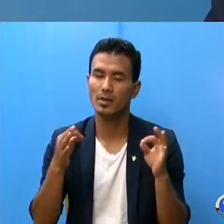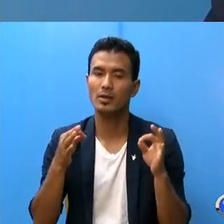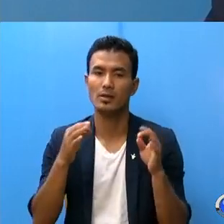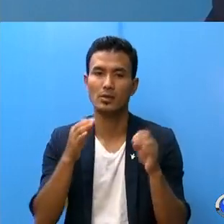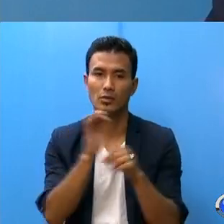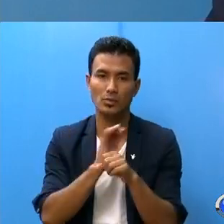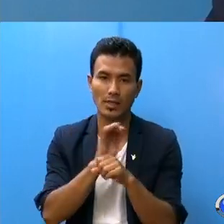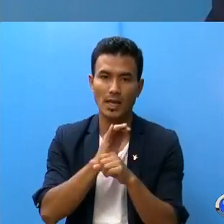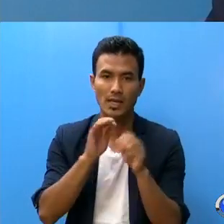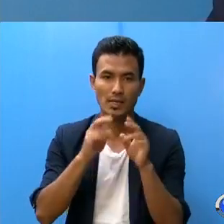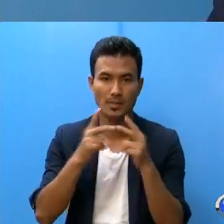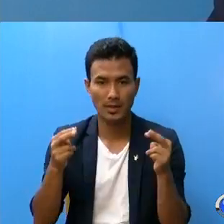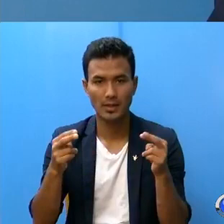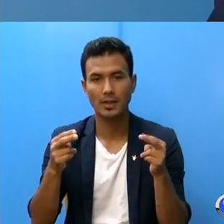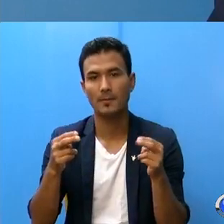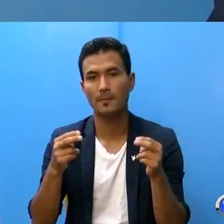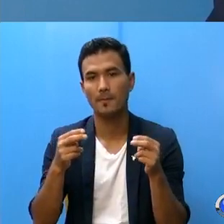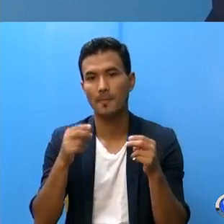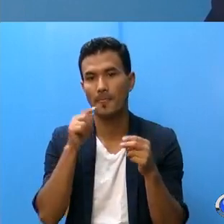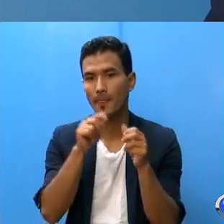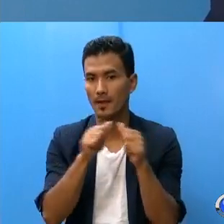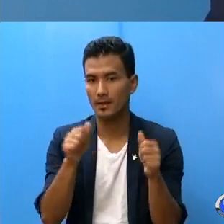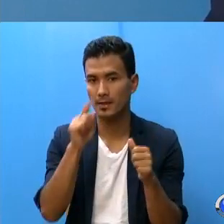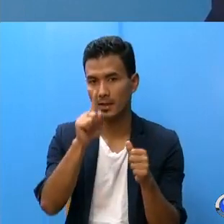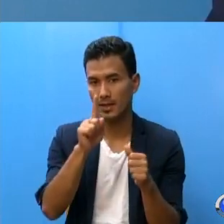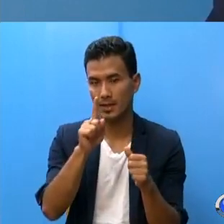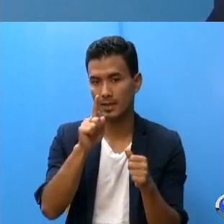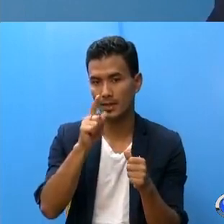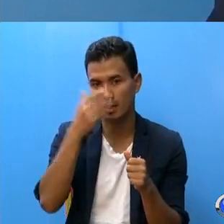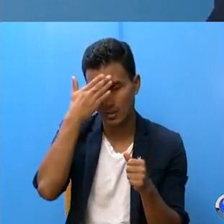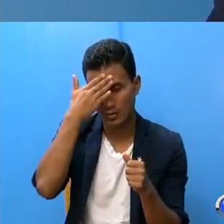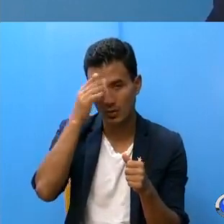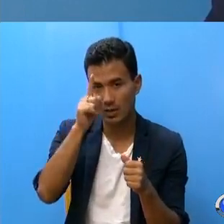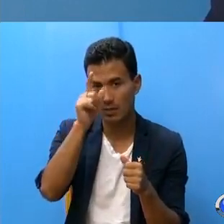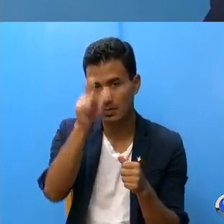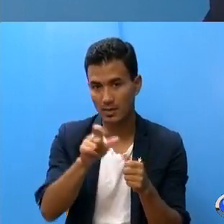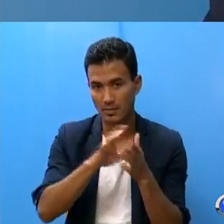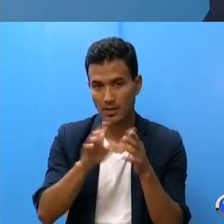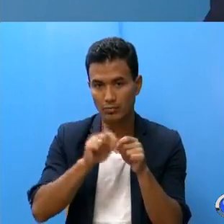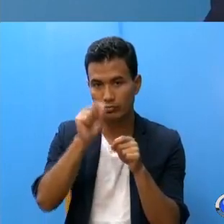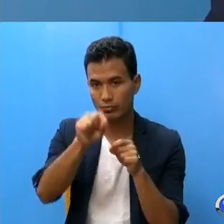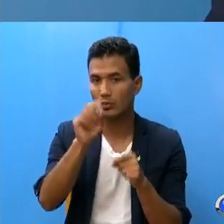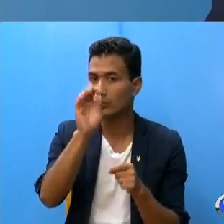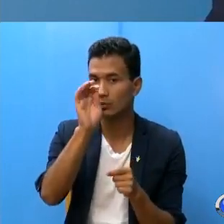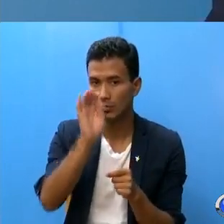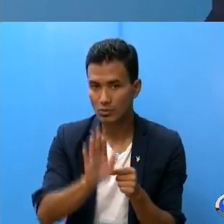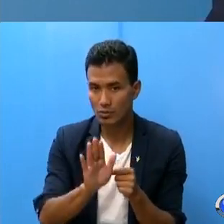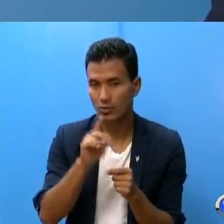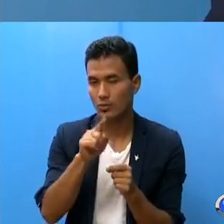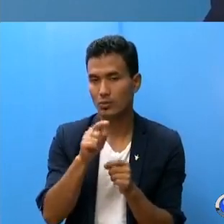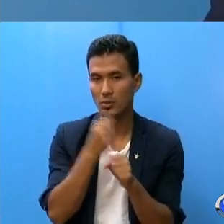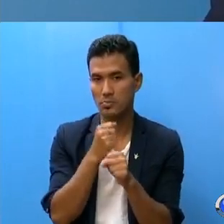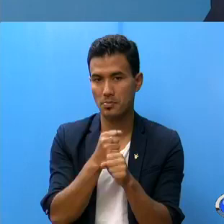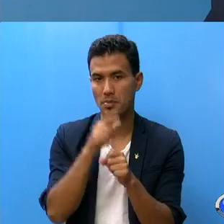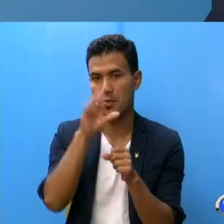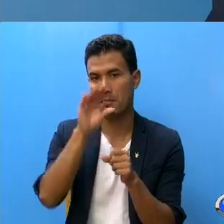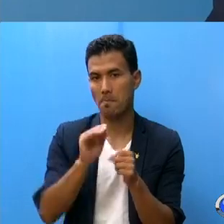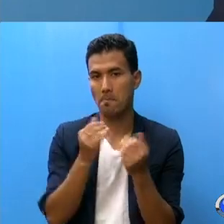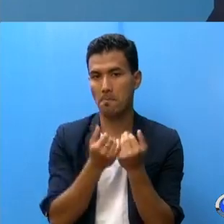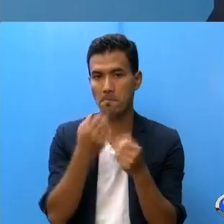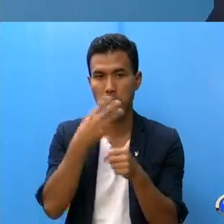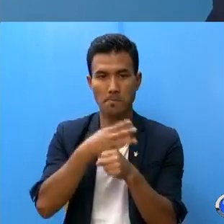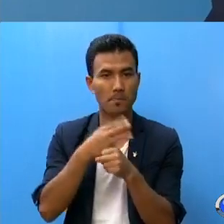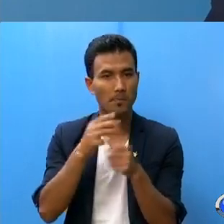सुविदार समाईगरी अरू जास्वाट एक रोग एक बेक्तिबाट अरको मां सर्न सक्छा उप्तपर किरियालाई कम गर्ने